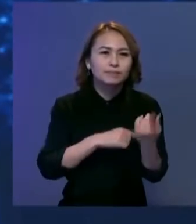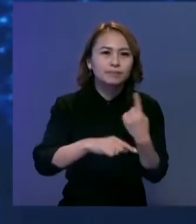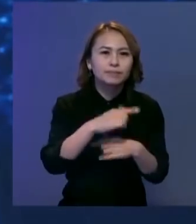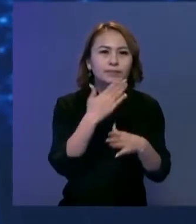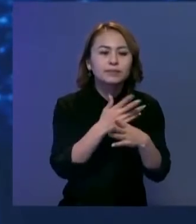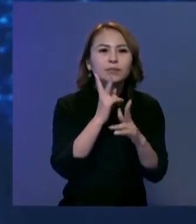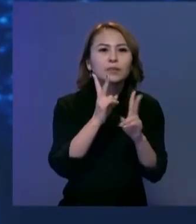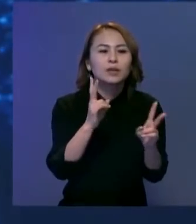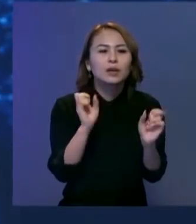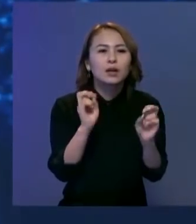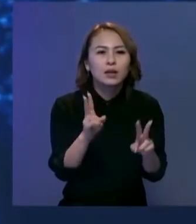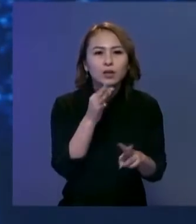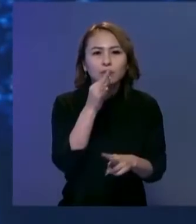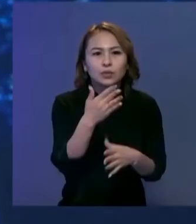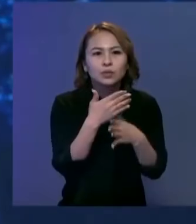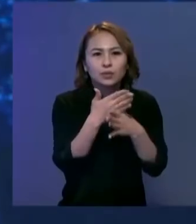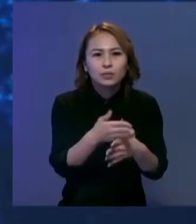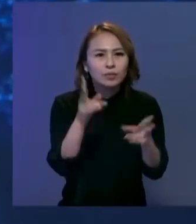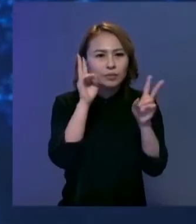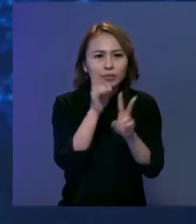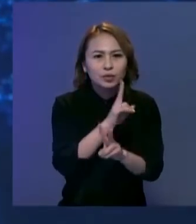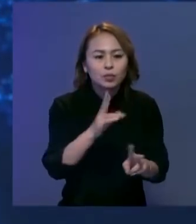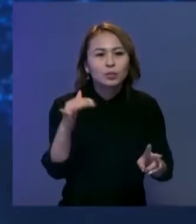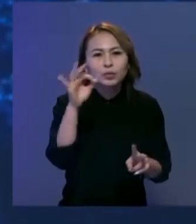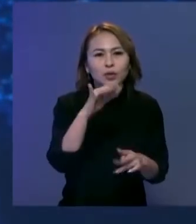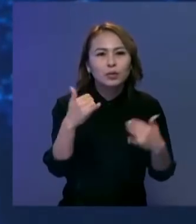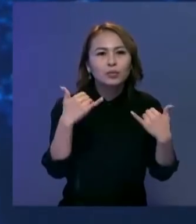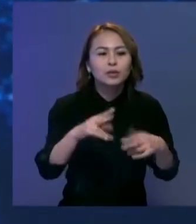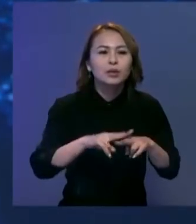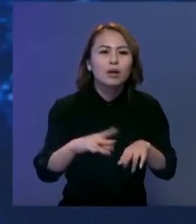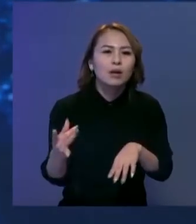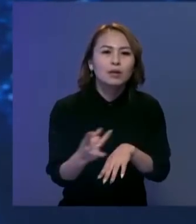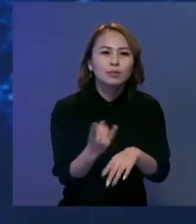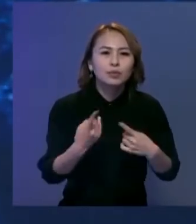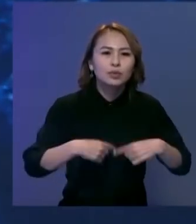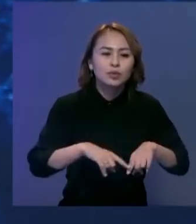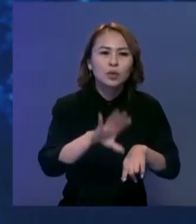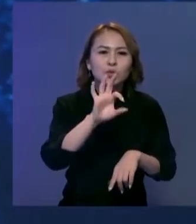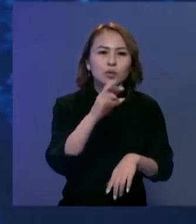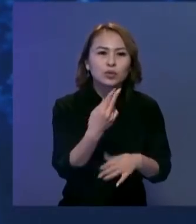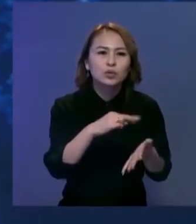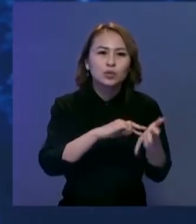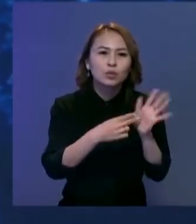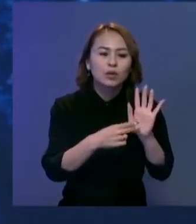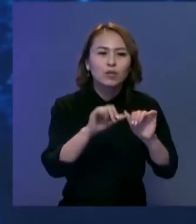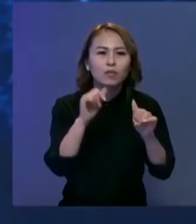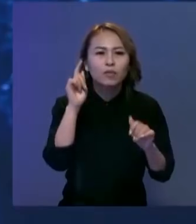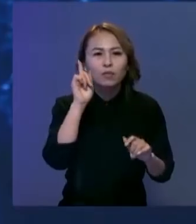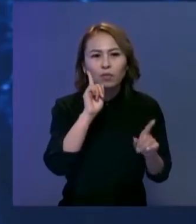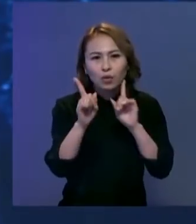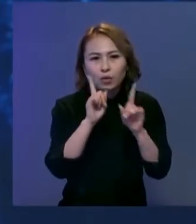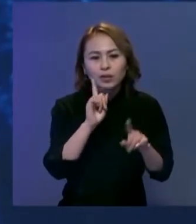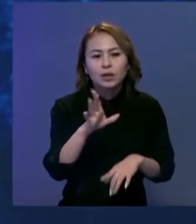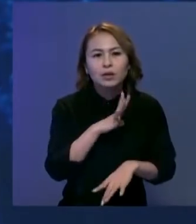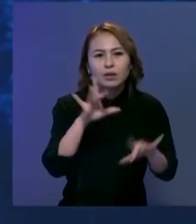көмекті кімге және қалай көрсету керектігін білмей жатады. Бұл туралы бүгін ел ордыда алға ашырет үйімдастырылған әлюметтік